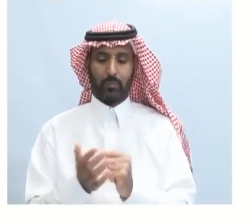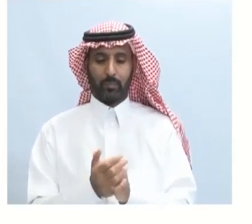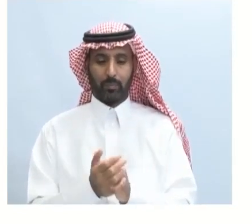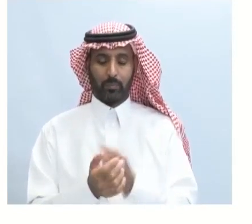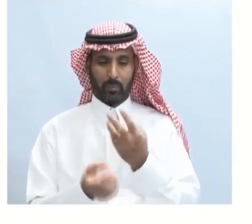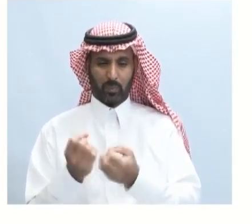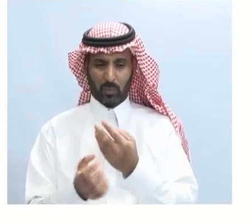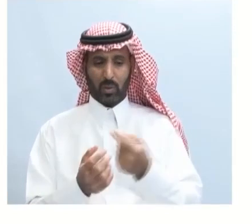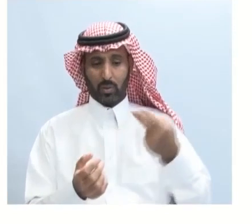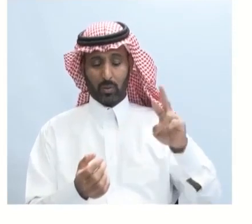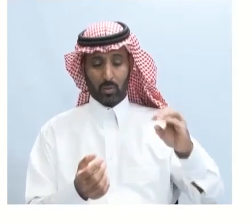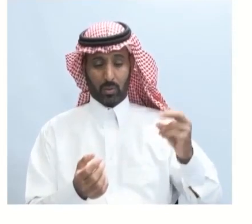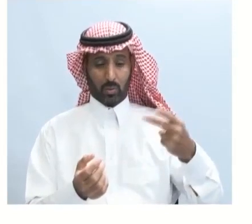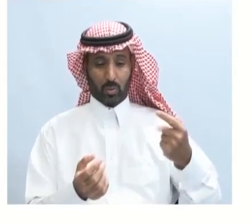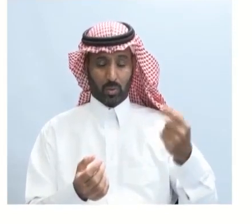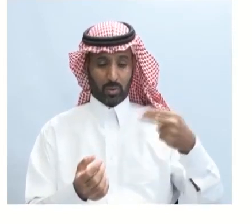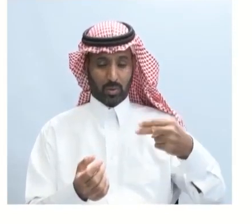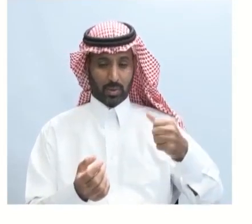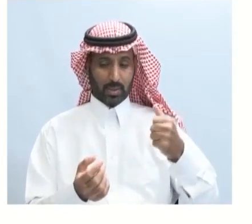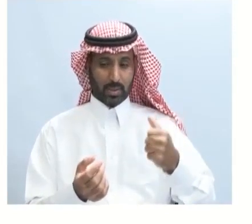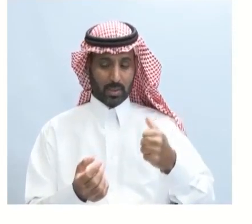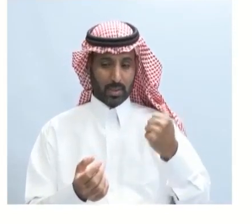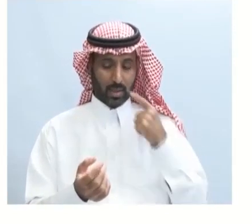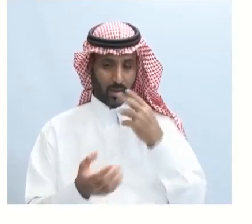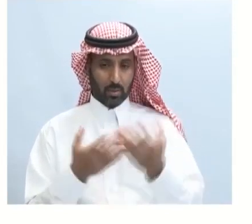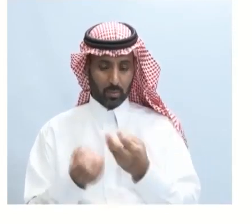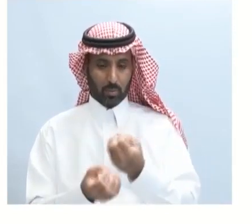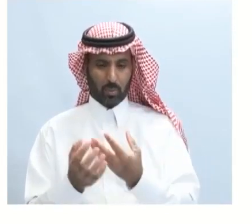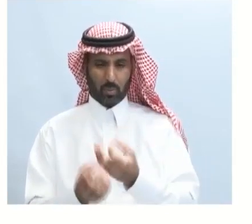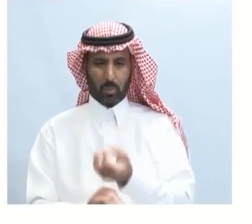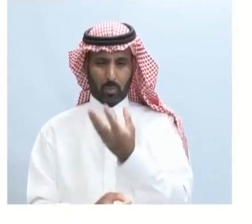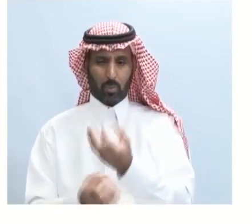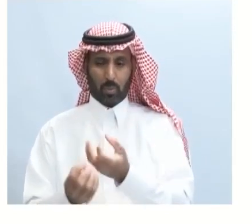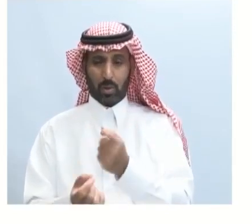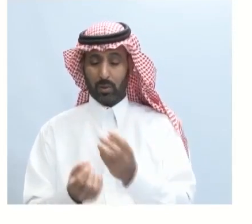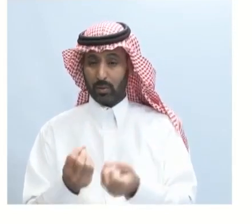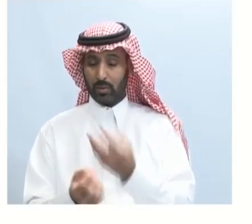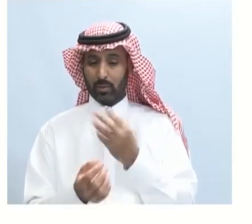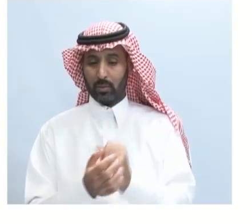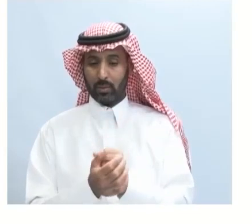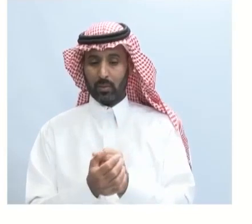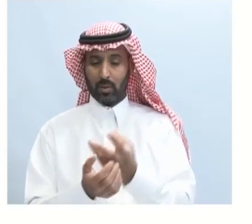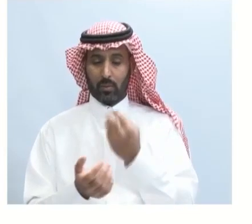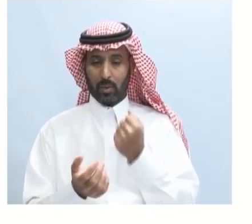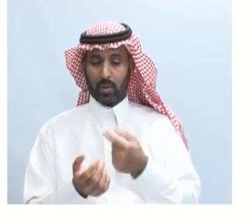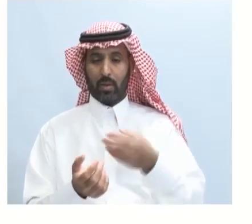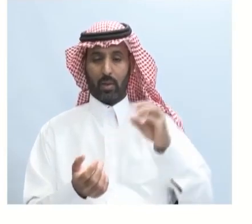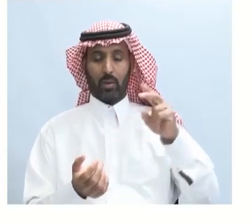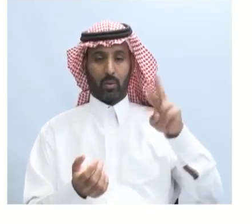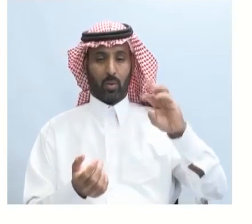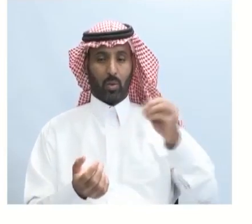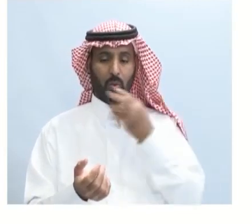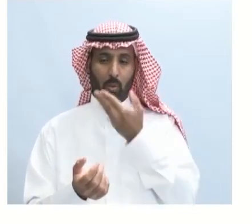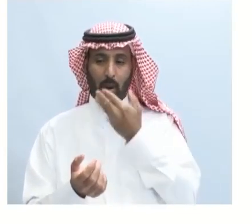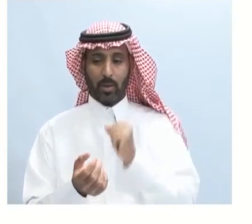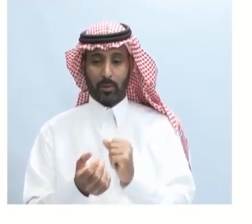على احتراق اللي هو المركبات الهيدروكربونيه لدينا احتراق مع الاكسجين سيعطيني ثاني اكسيد الكربون والماء